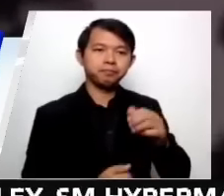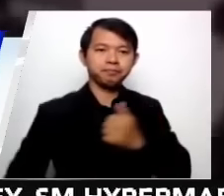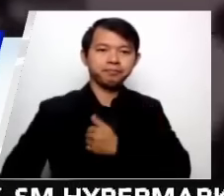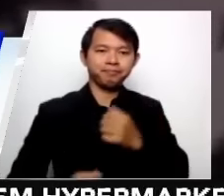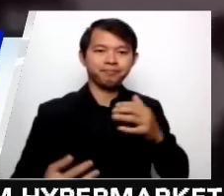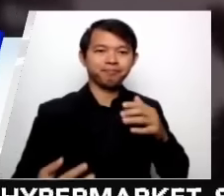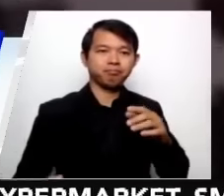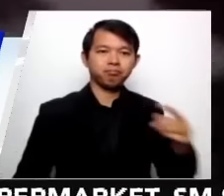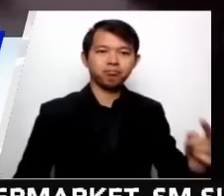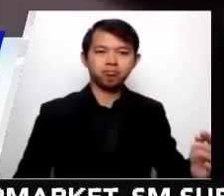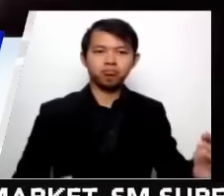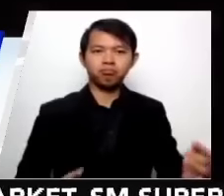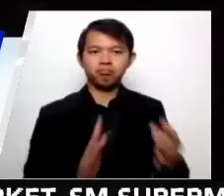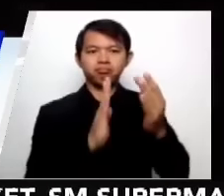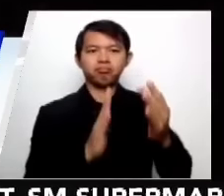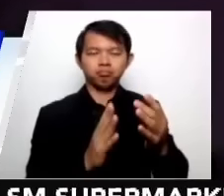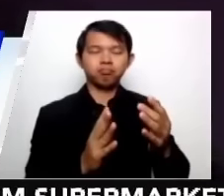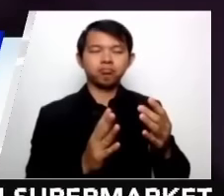at Quezon Province.